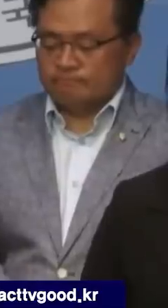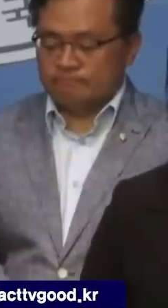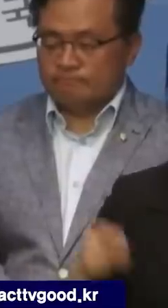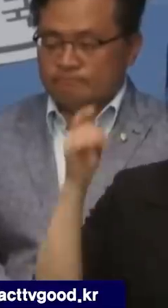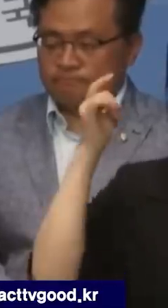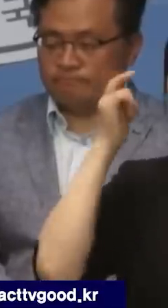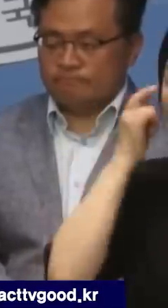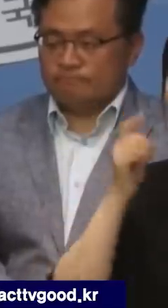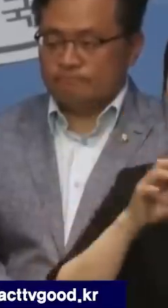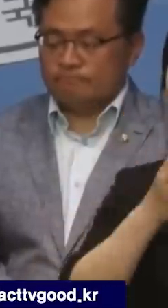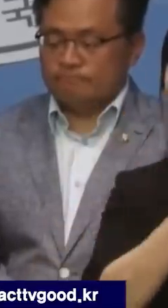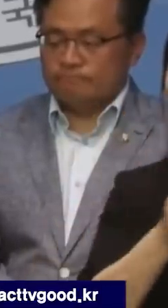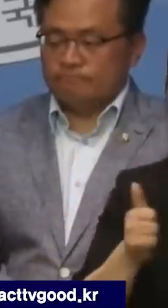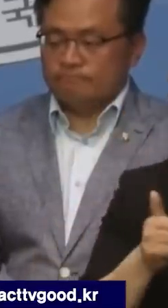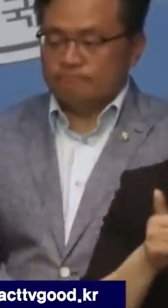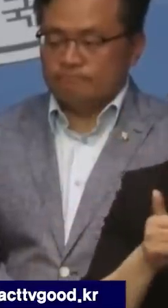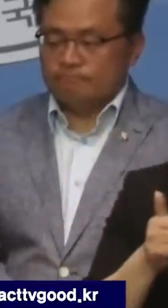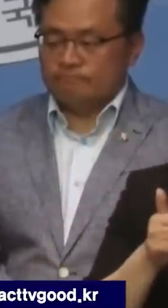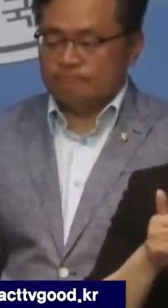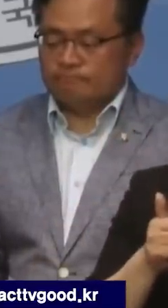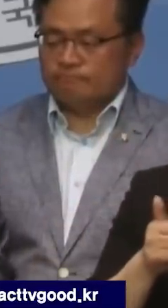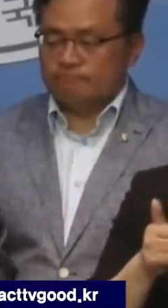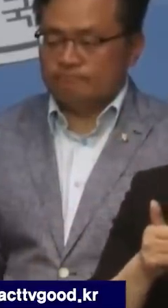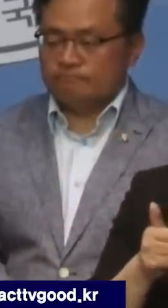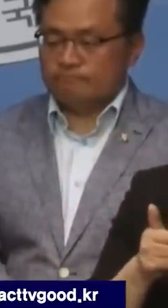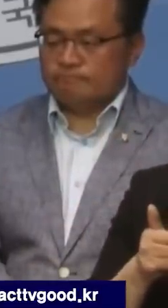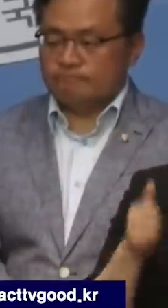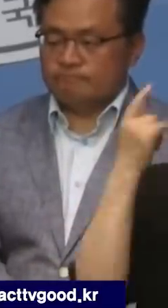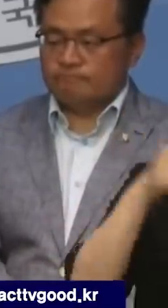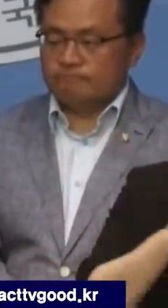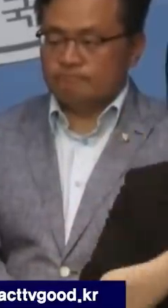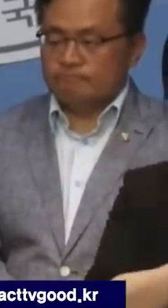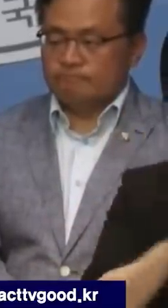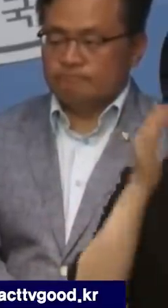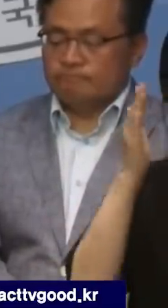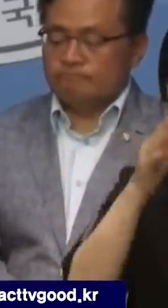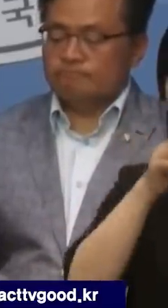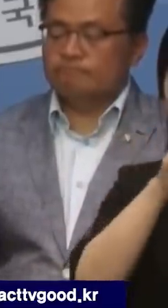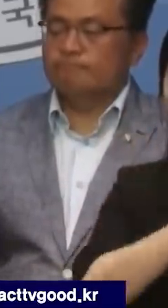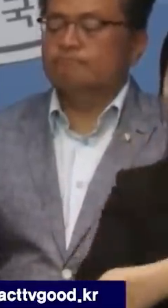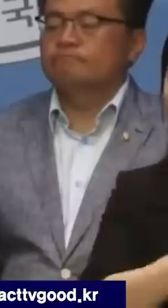왜 국민들이 얼마나